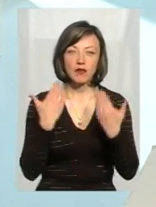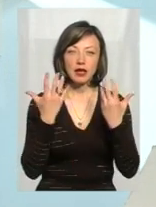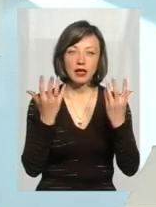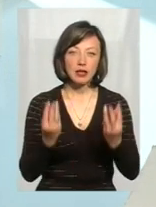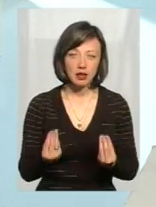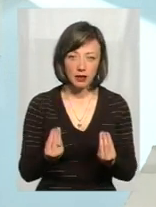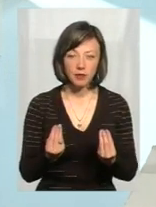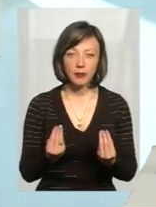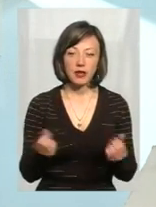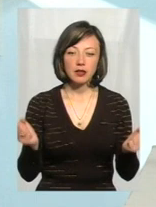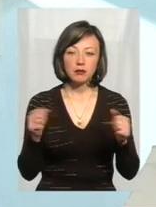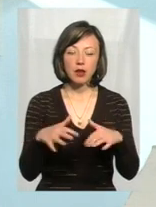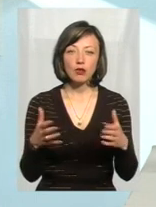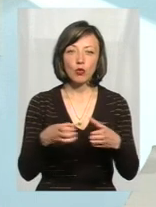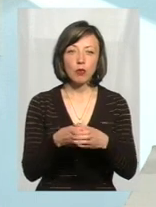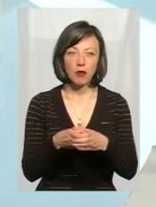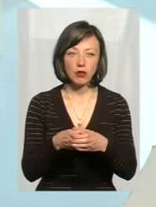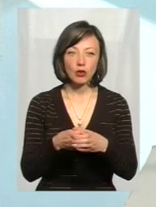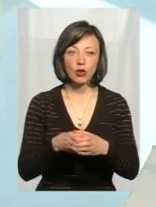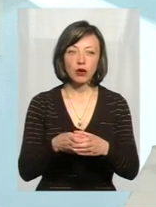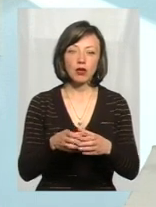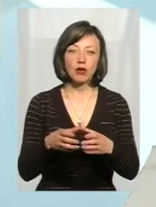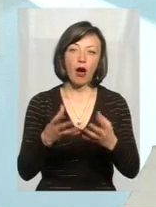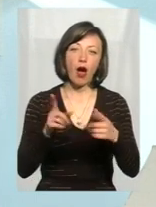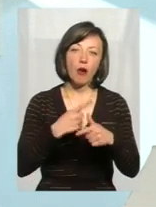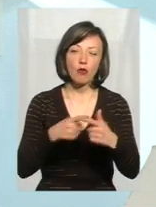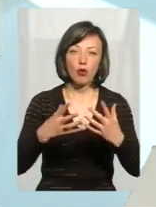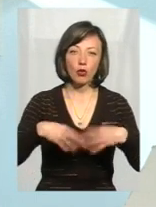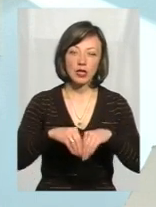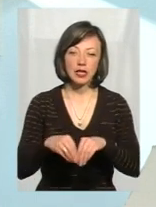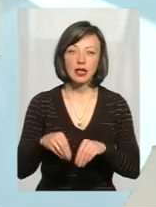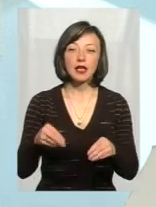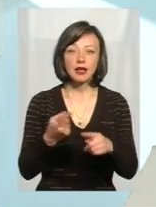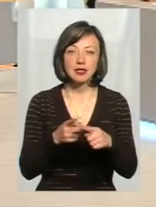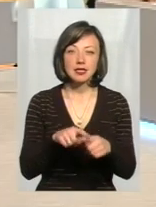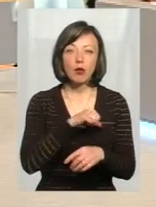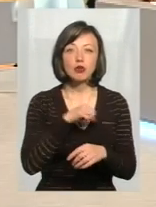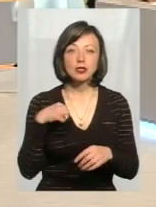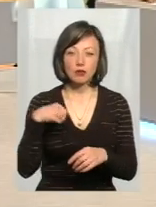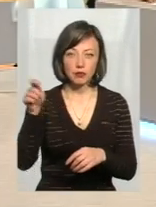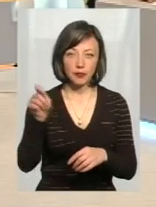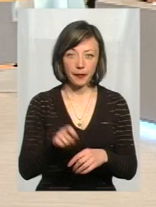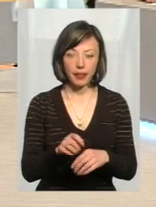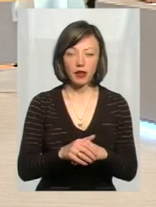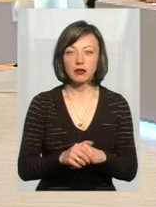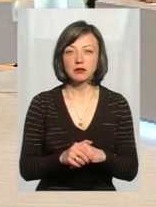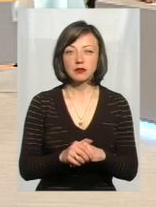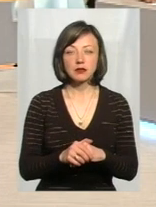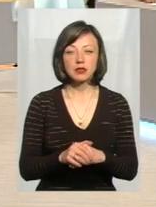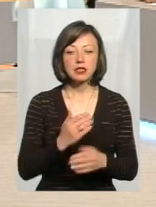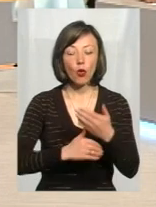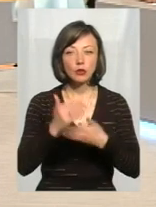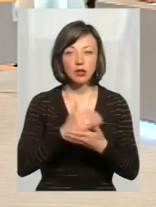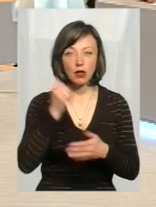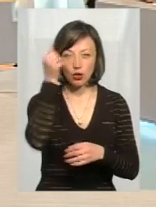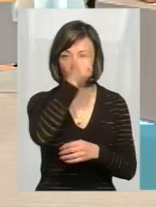дня, десь збираються якоюсь компанією, товариством або родиною і їдуть самостійно. Зменшується за останні